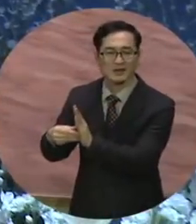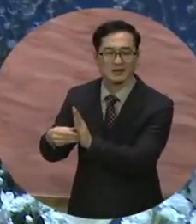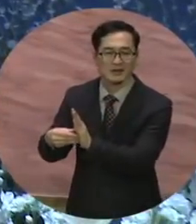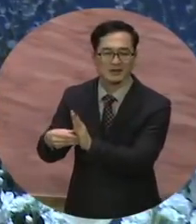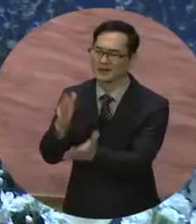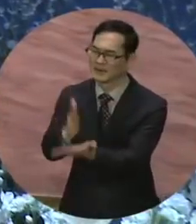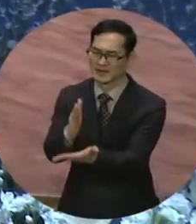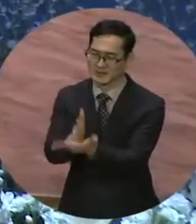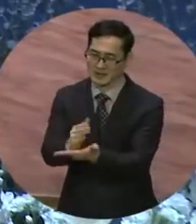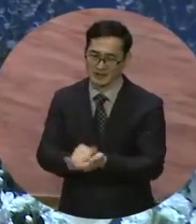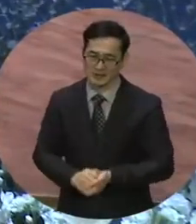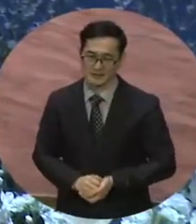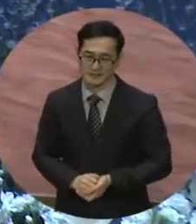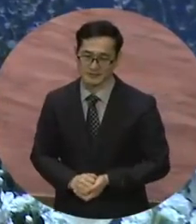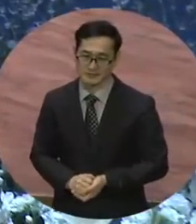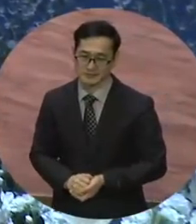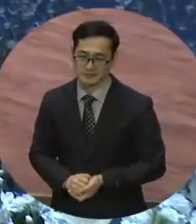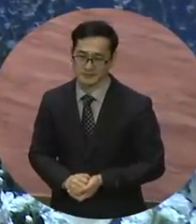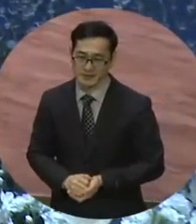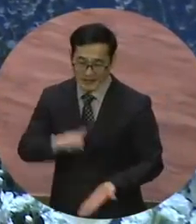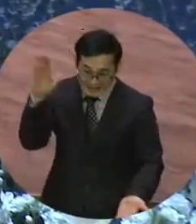내가 너를 입에서 토해버리겠다.